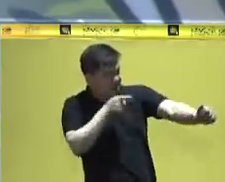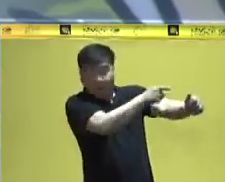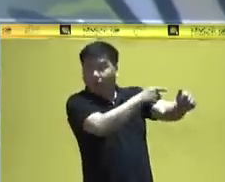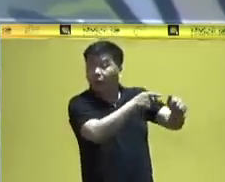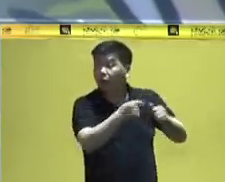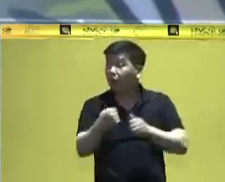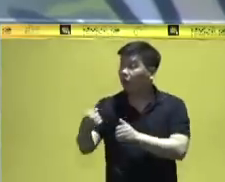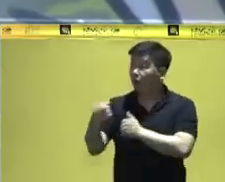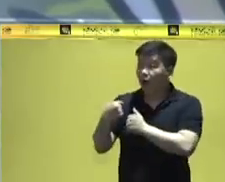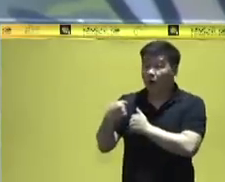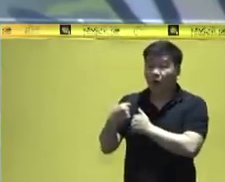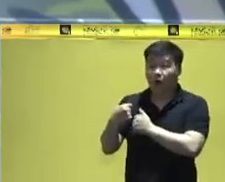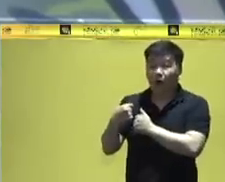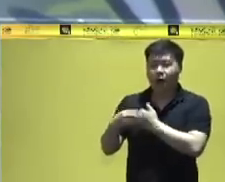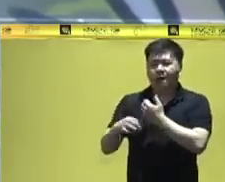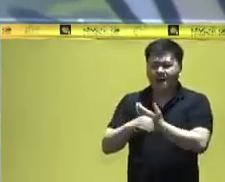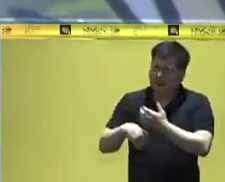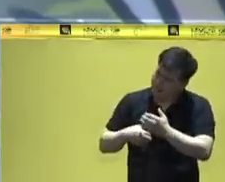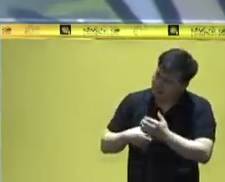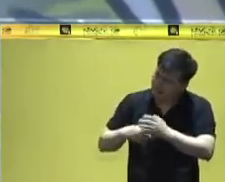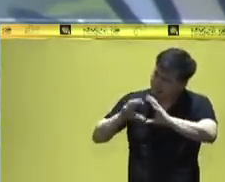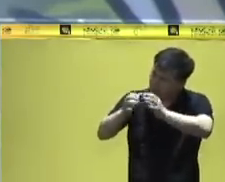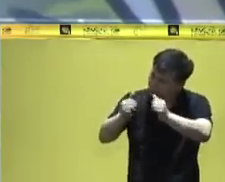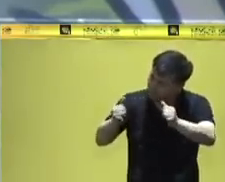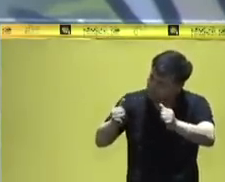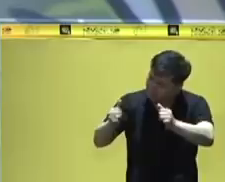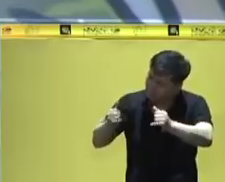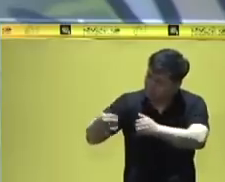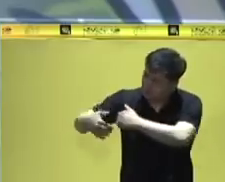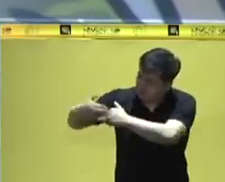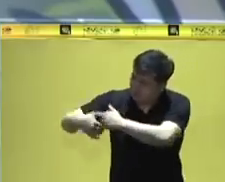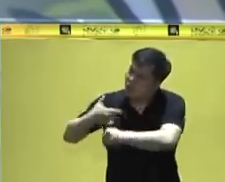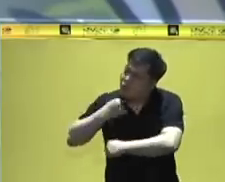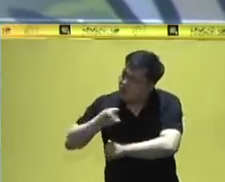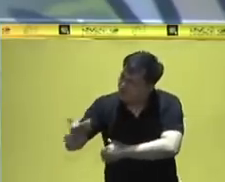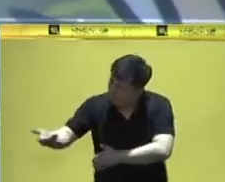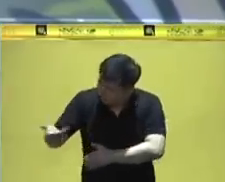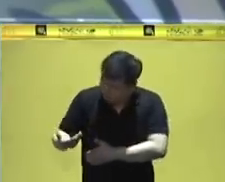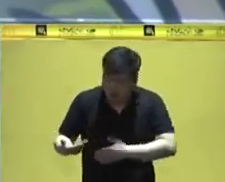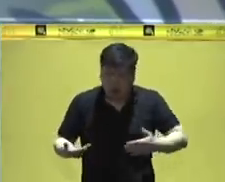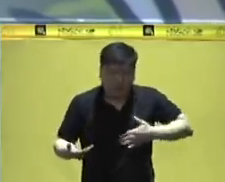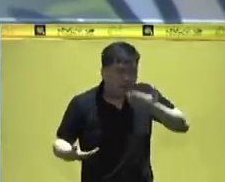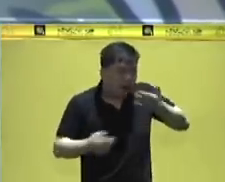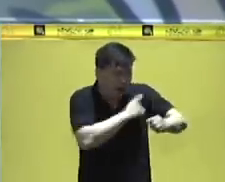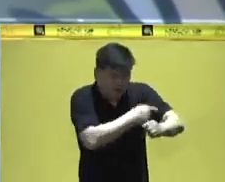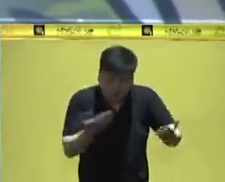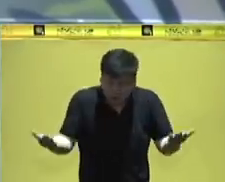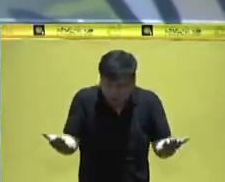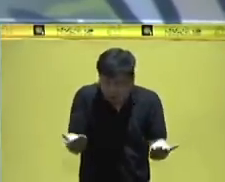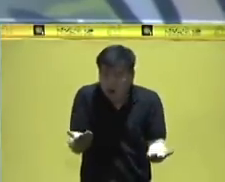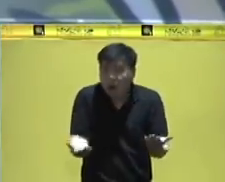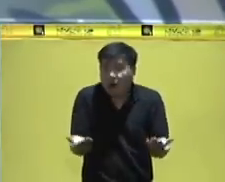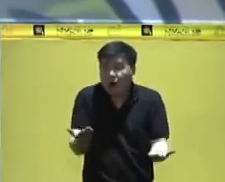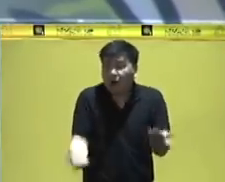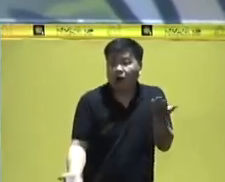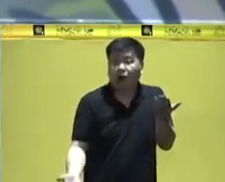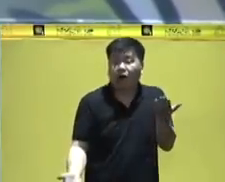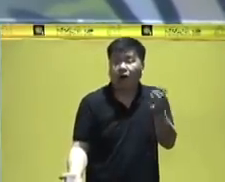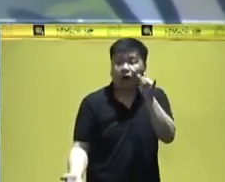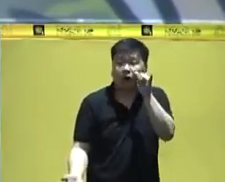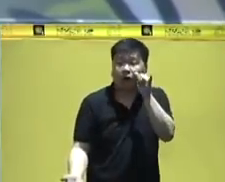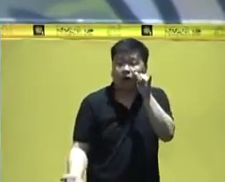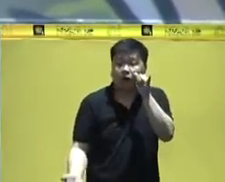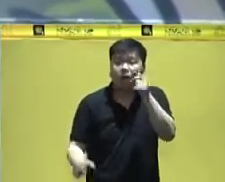라는 그런 지지자와 국민들 속에서 자신이 할 수 있는 그 한계 속의 한계. 이 두 개 사이에서 굉장한